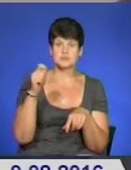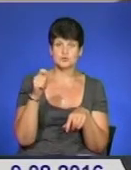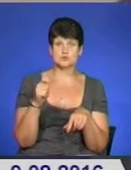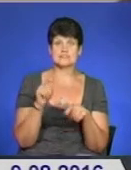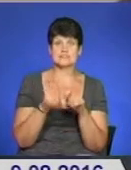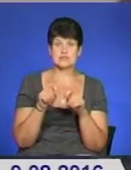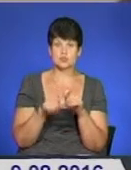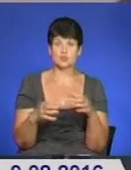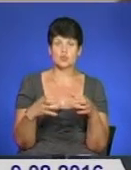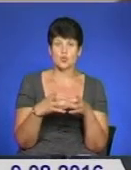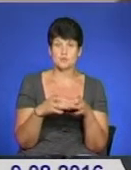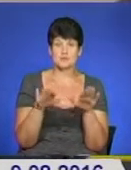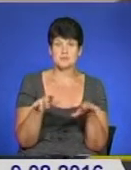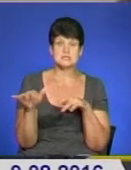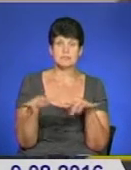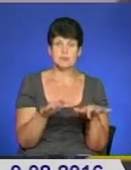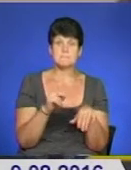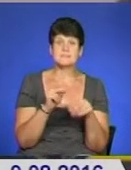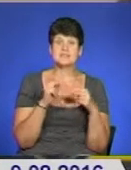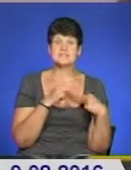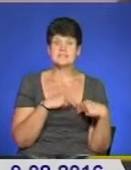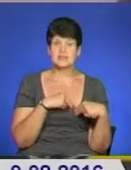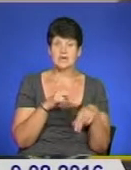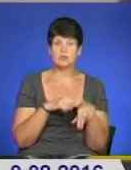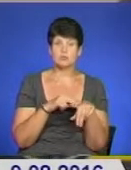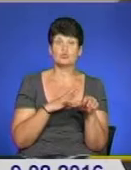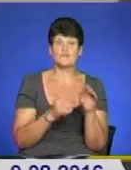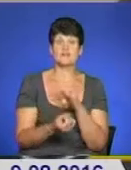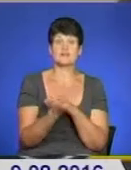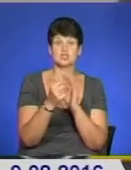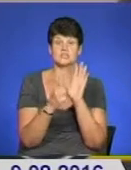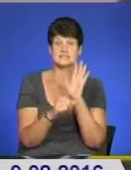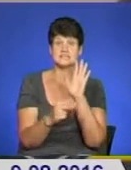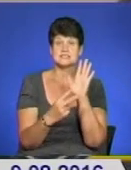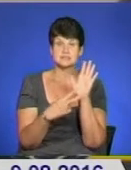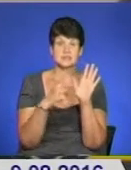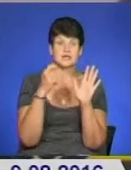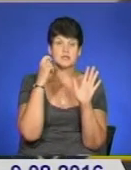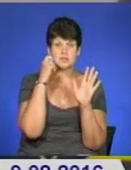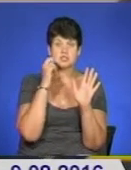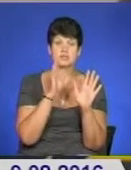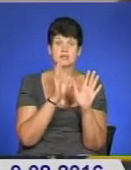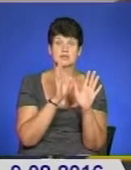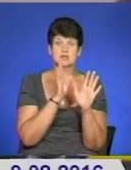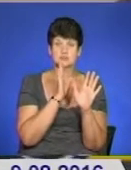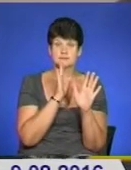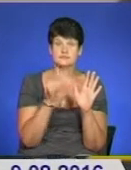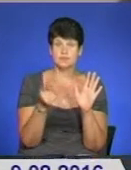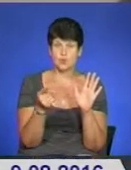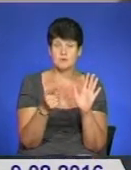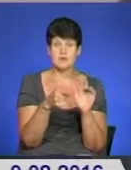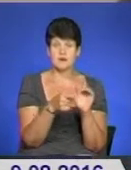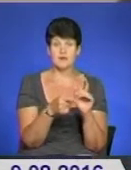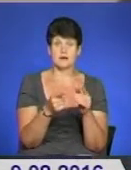слідчо-оперативної групи на місце події працівниками поліції була виявлена 67-річна жителька міста Тернополя, яка зі слів